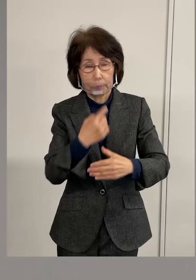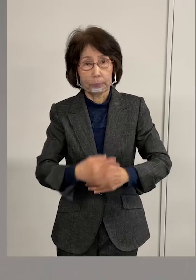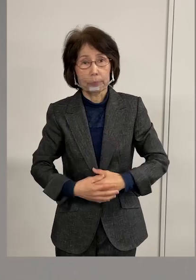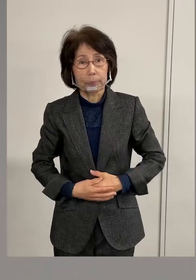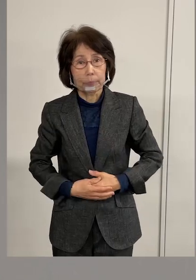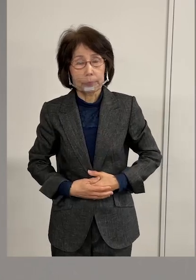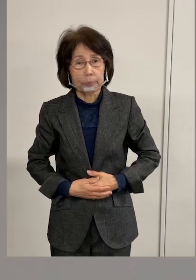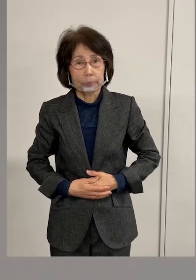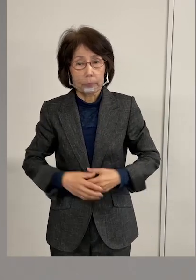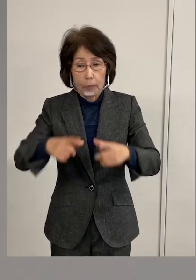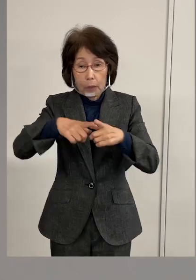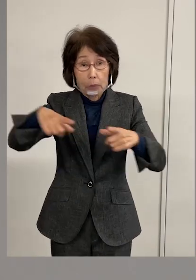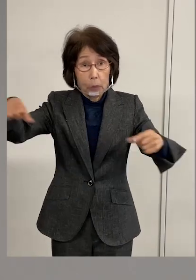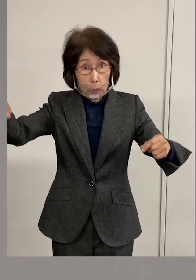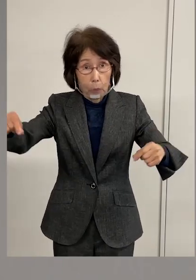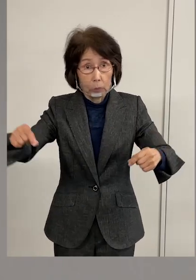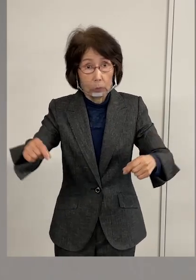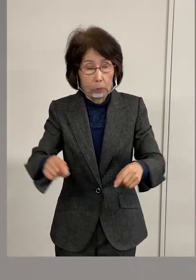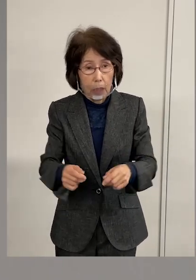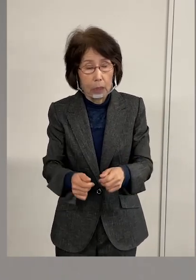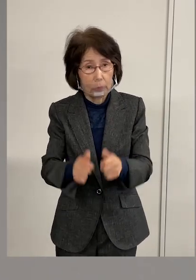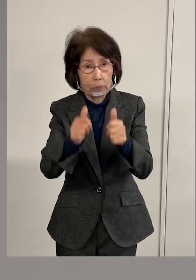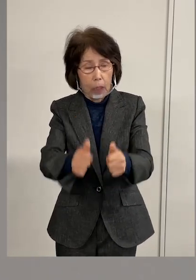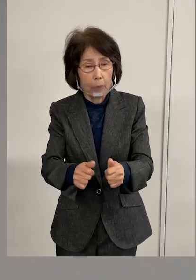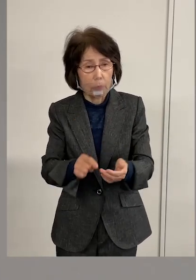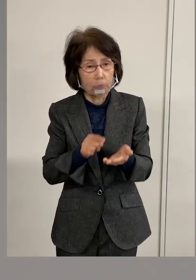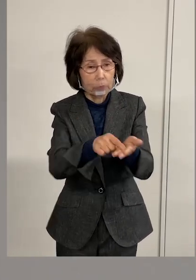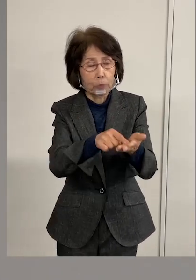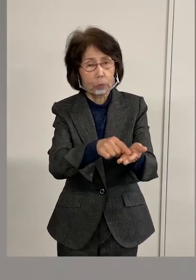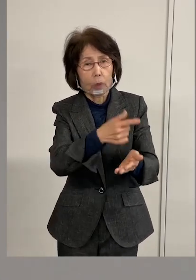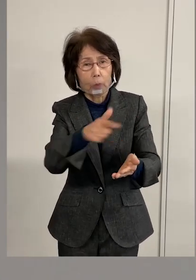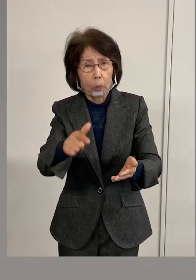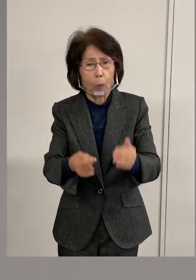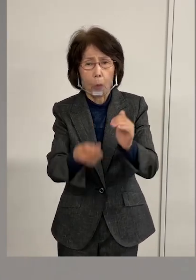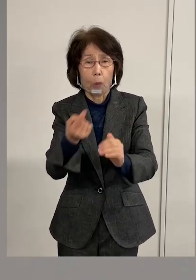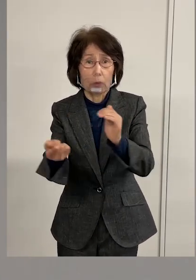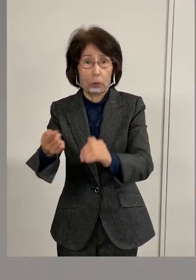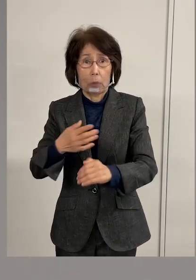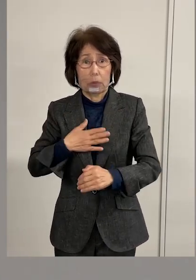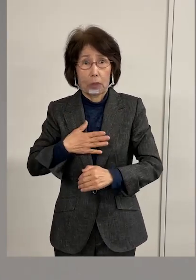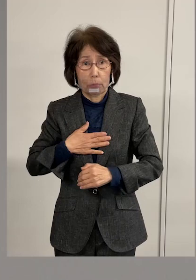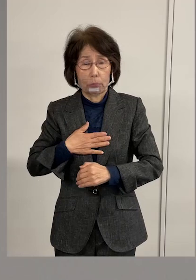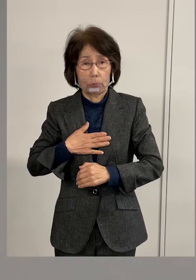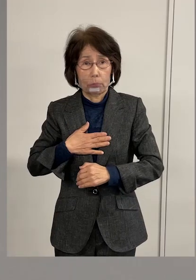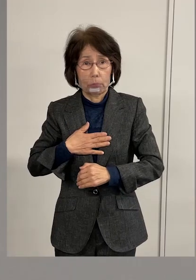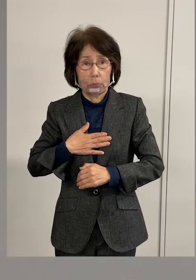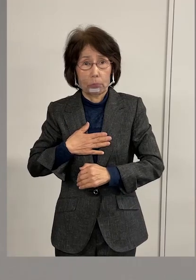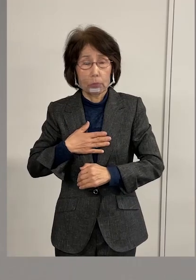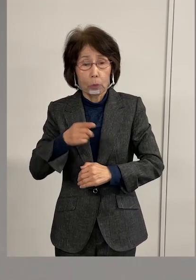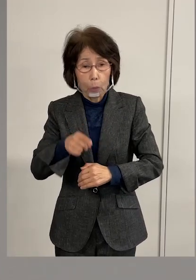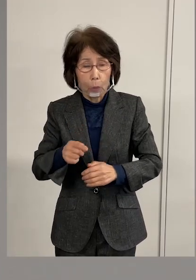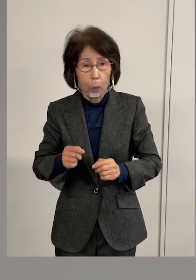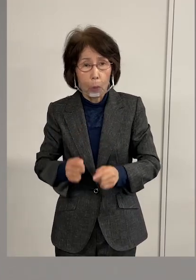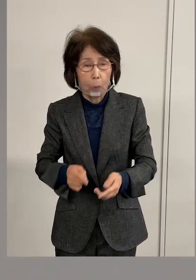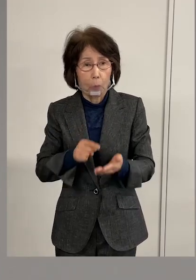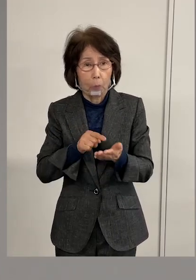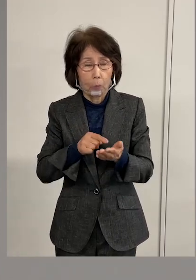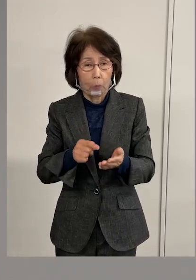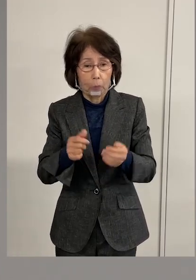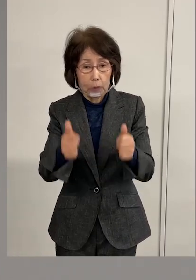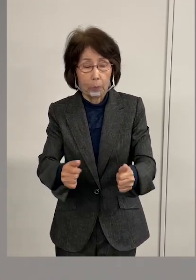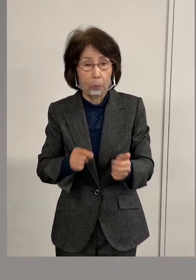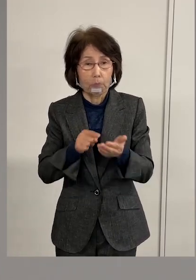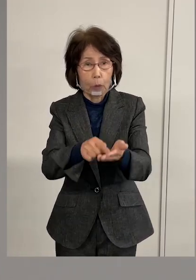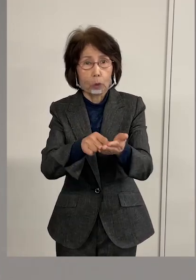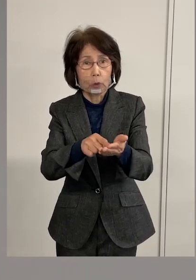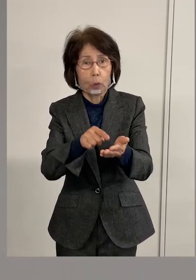全国でこれに関して、まあ訴訟が起こったらいろんなことは承知をしておりますが、まあいろんなその訴訟でもですね、特